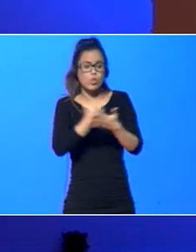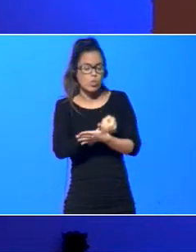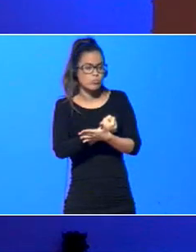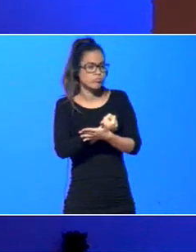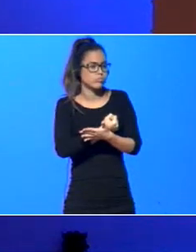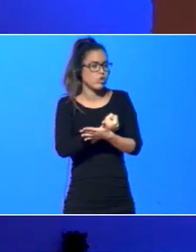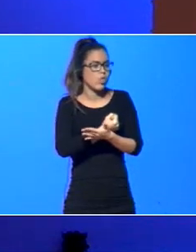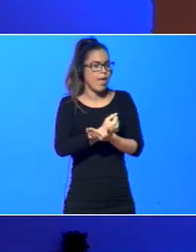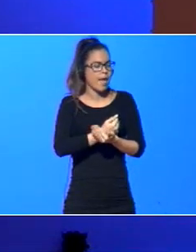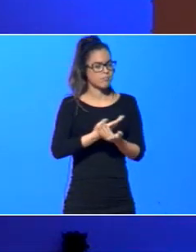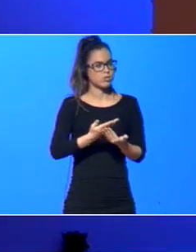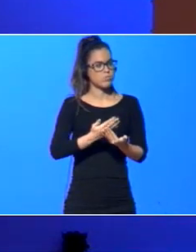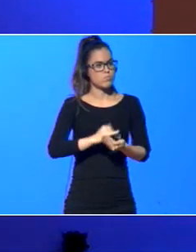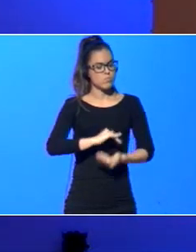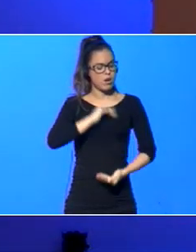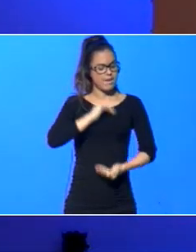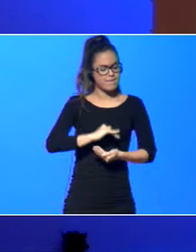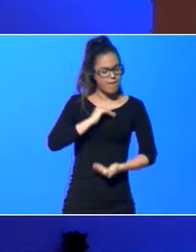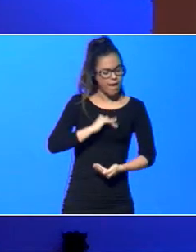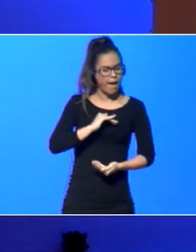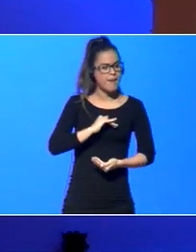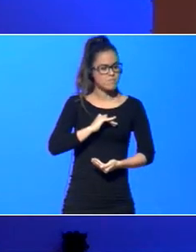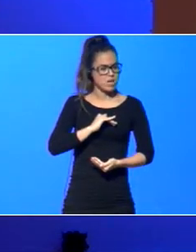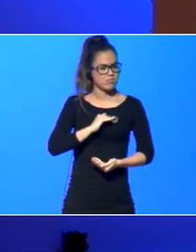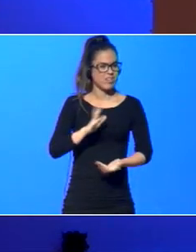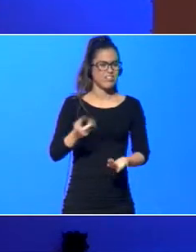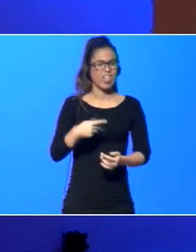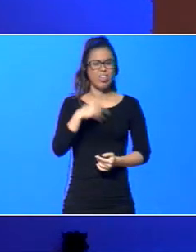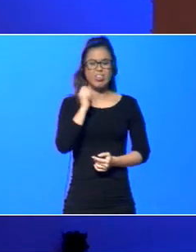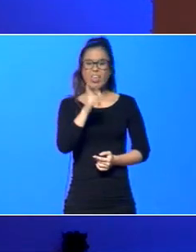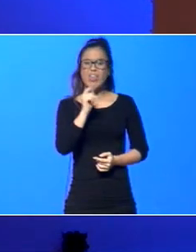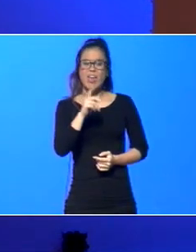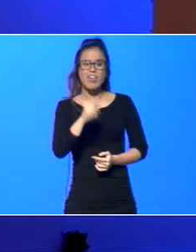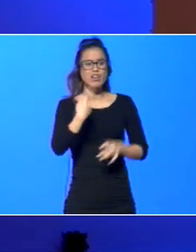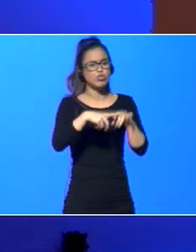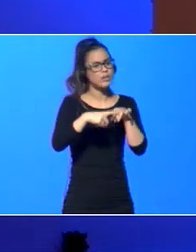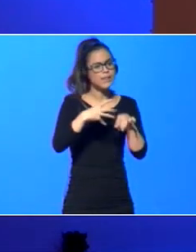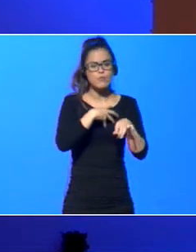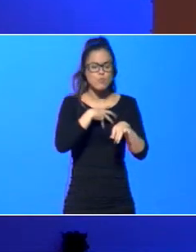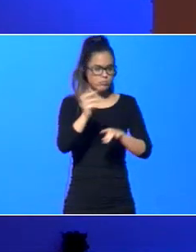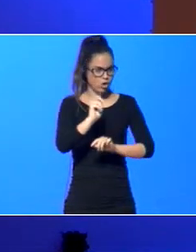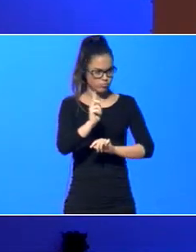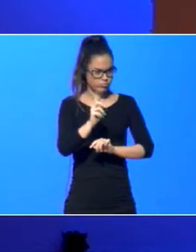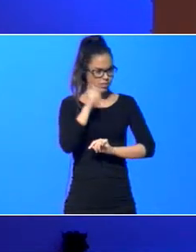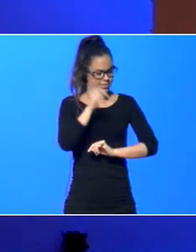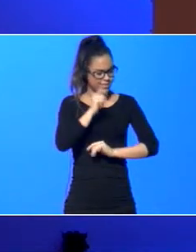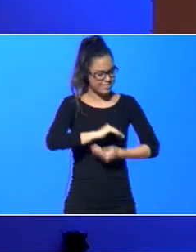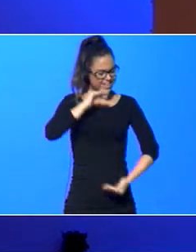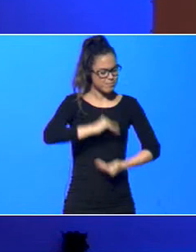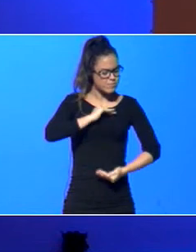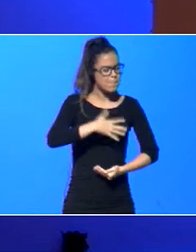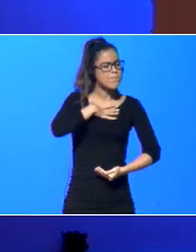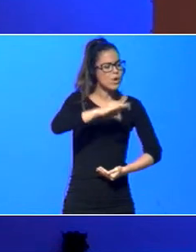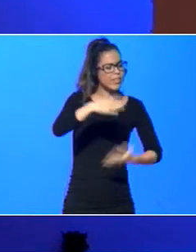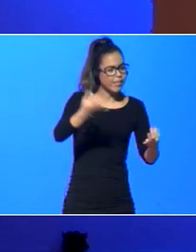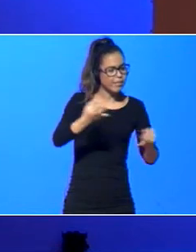buruz, eta ez desgaitasunei buruz, baina oraindik pertsona batzuk beti kontutan izan behar dugu.